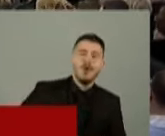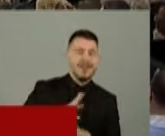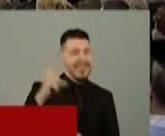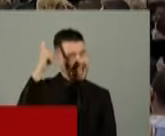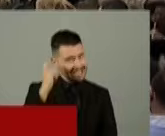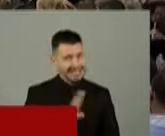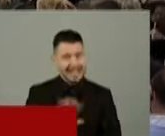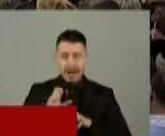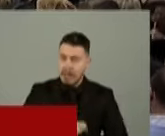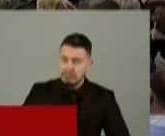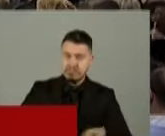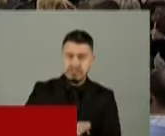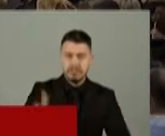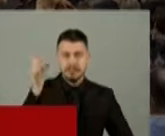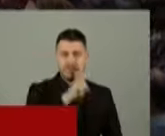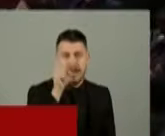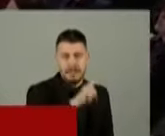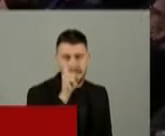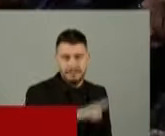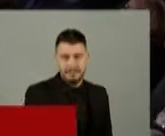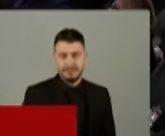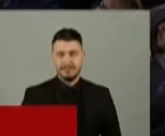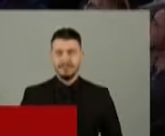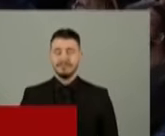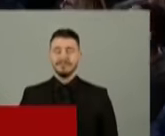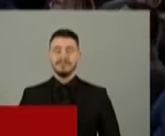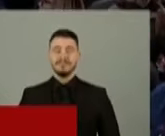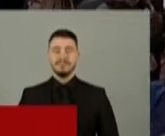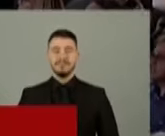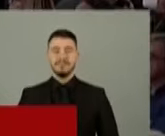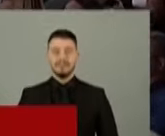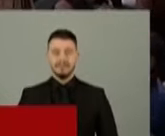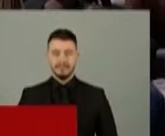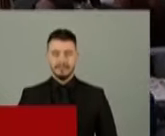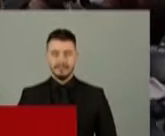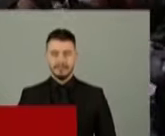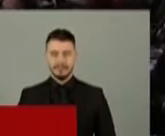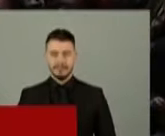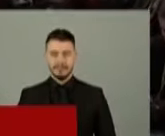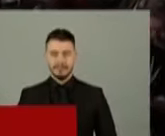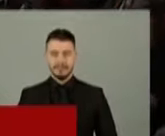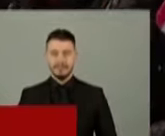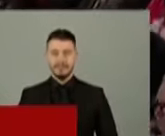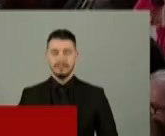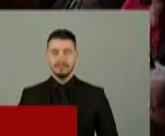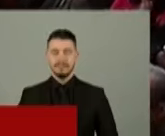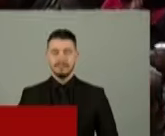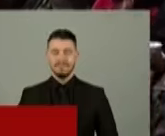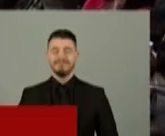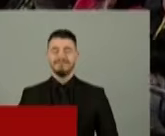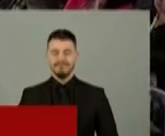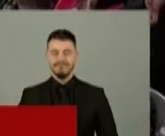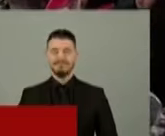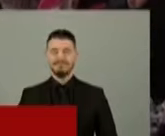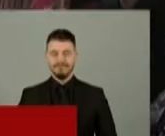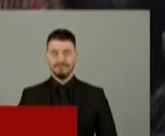διαμορφωθεί της κόντρας, ας το πούμε, Κασελάκη-Τσίπρα. Φυσιογνωμικά και μόνο είναι η παρατήρηση.